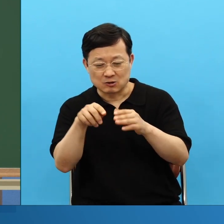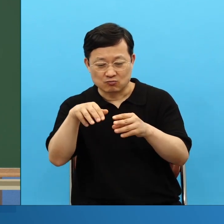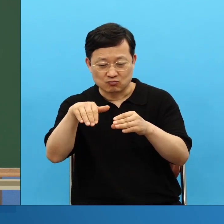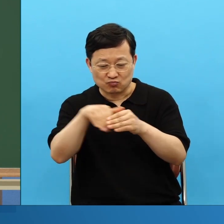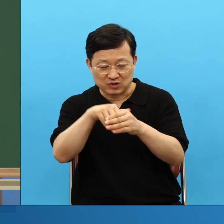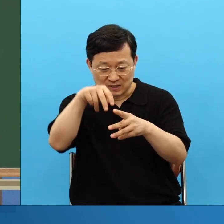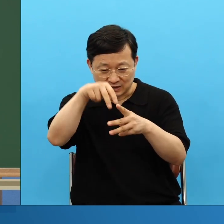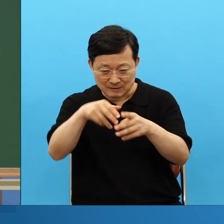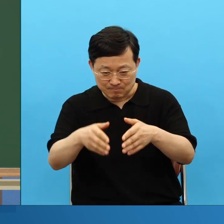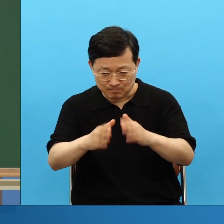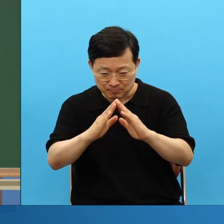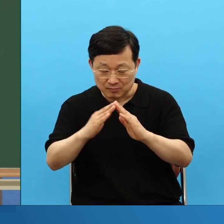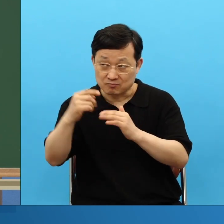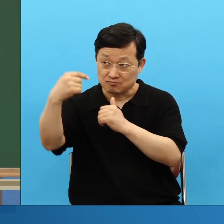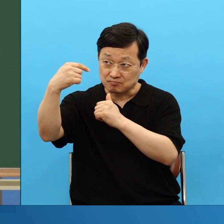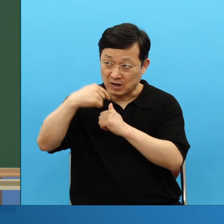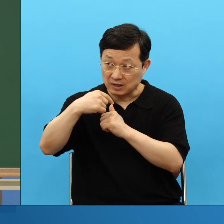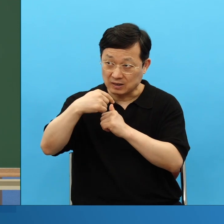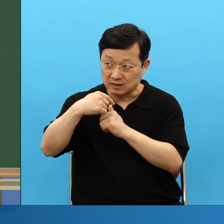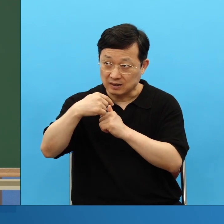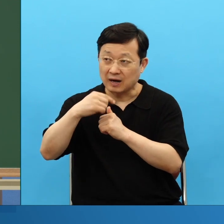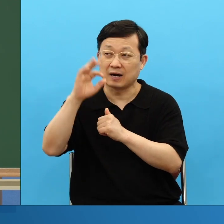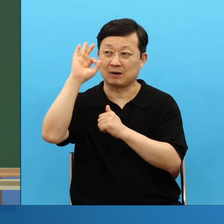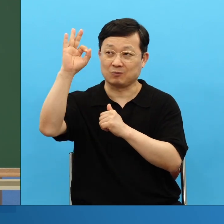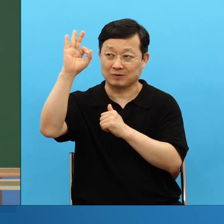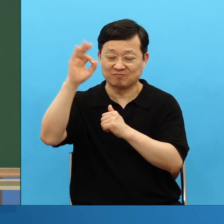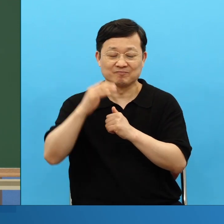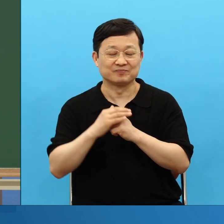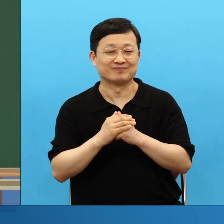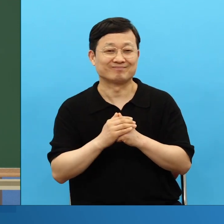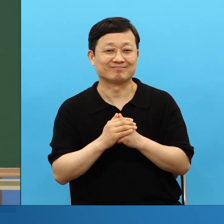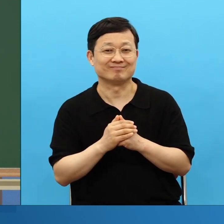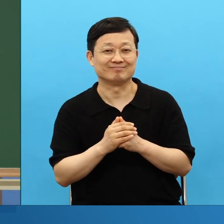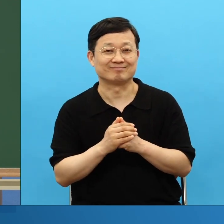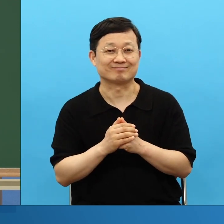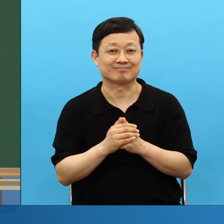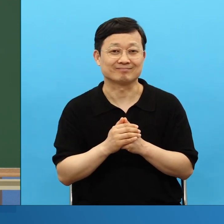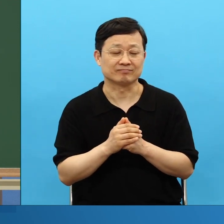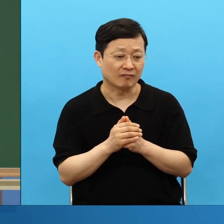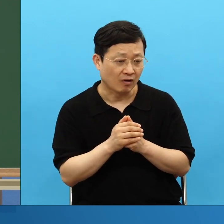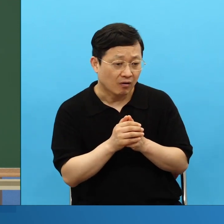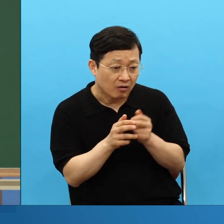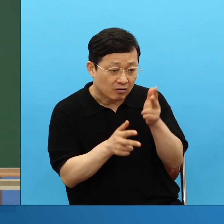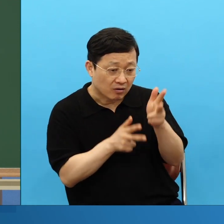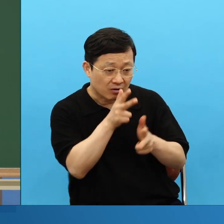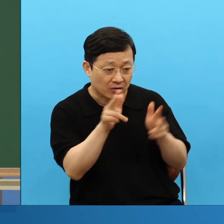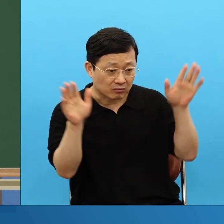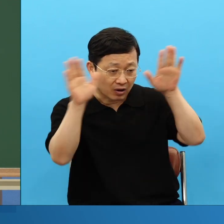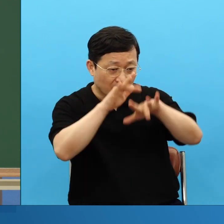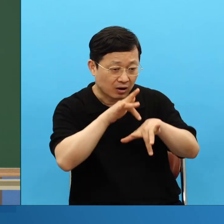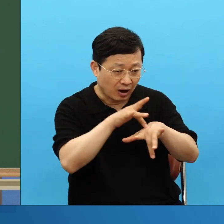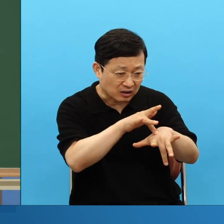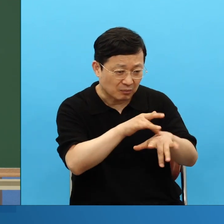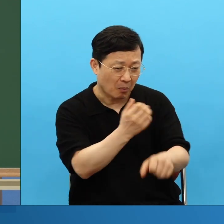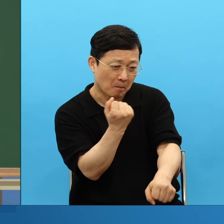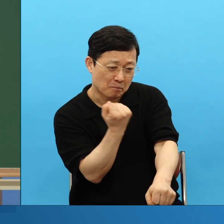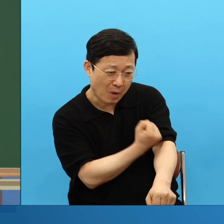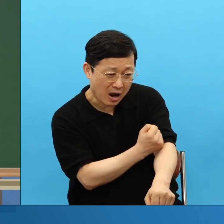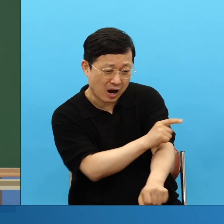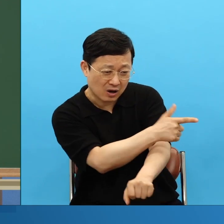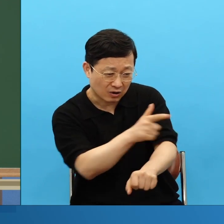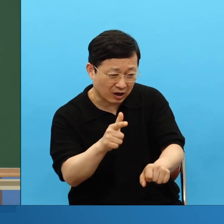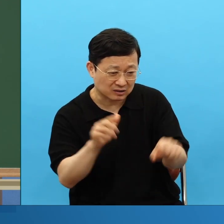필요하다. 산업은 전부 흑암 산업, 마약 산업 이런